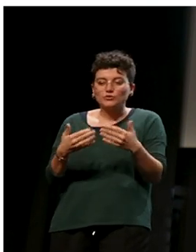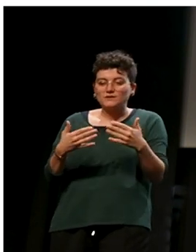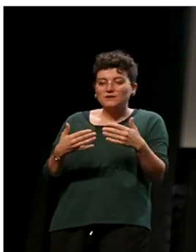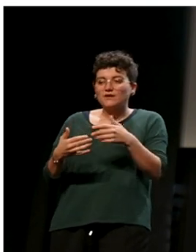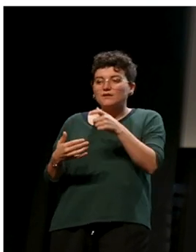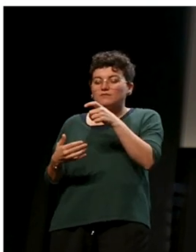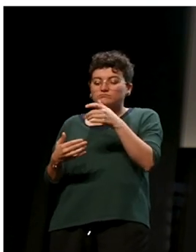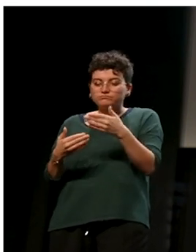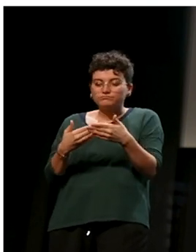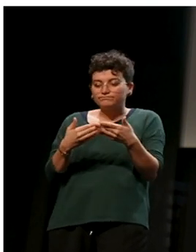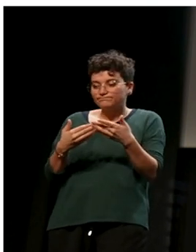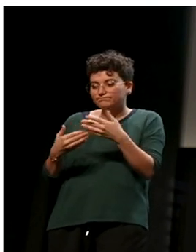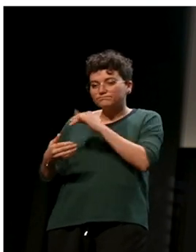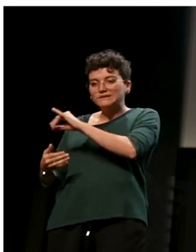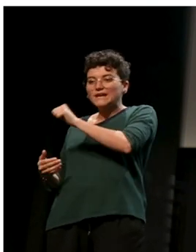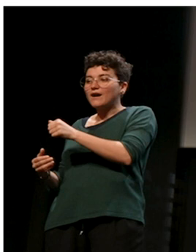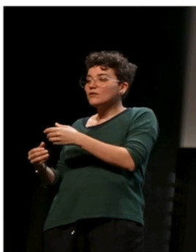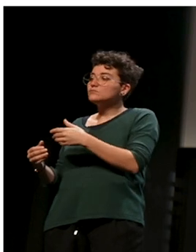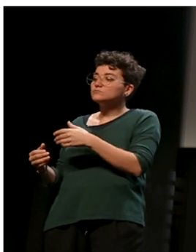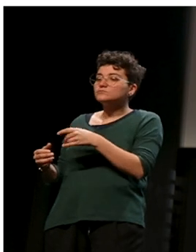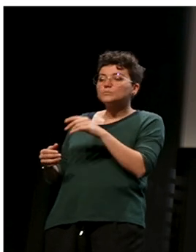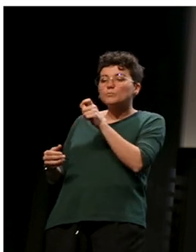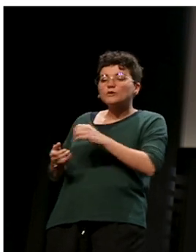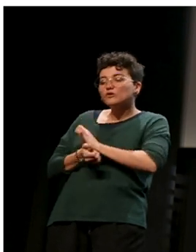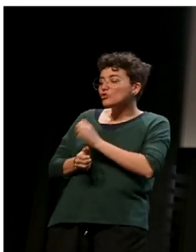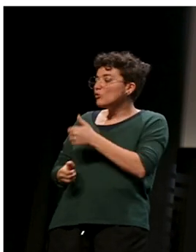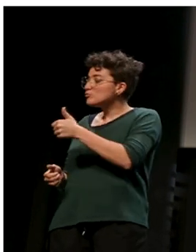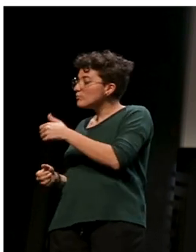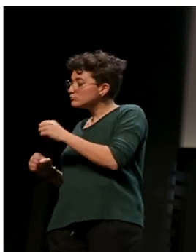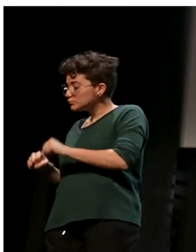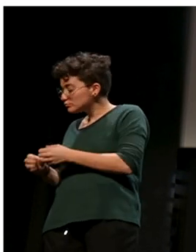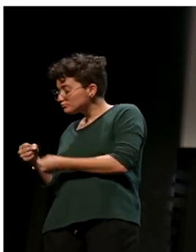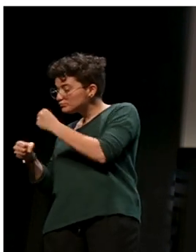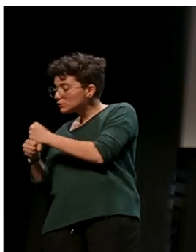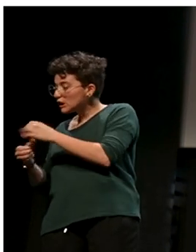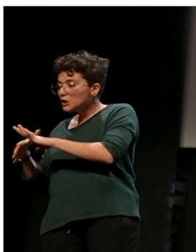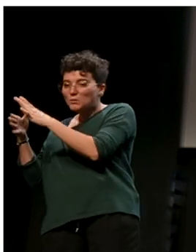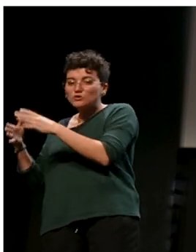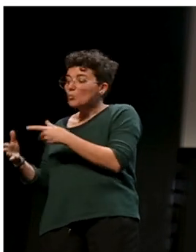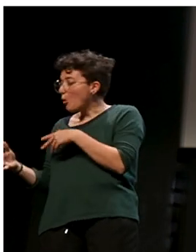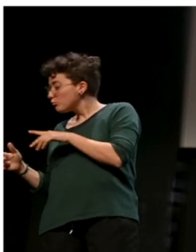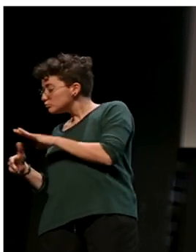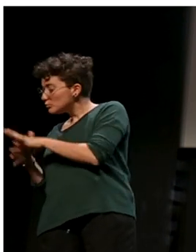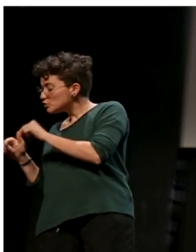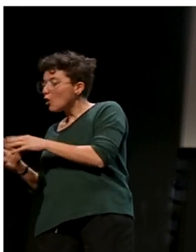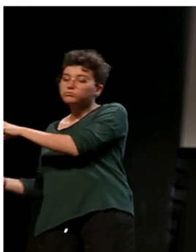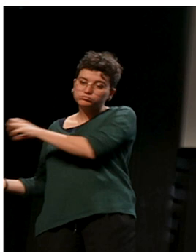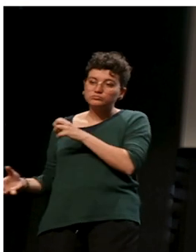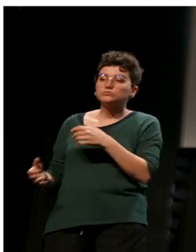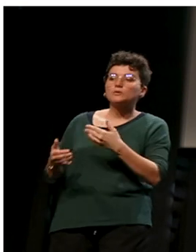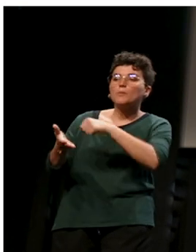toi-même générer tes images. Je ne parle pas de qualité ni rien, c'est, tu vas avoir tes images, tu vas avoir de quoi illustrer ton jeu et tu vas pouvoir faire un jeu de